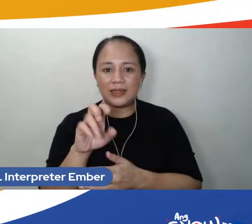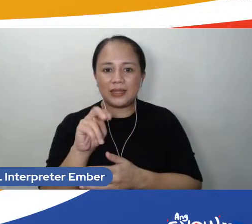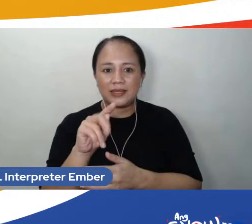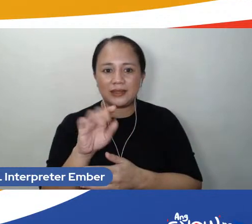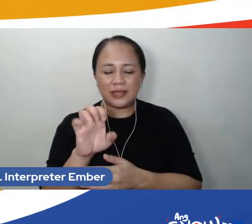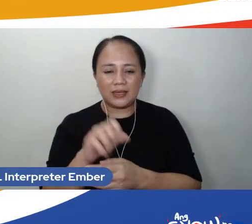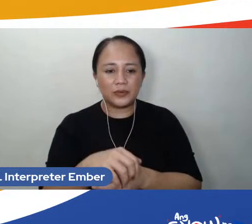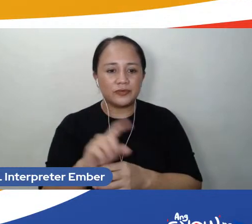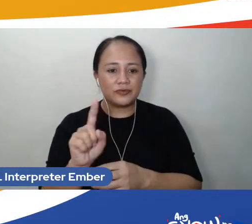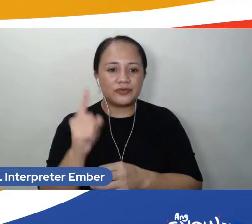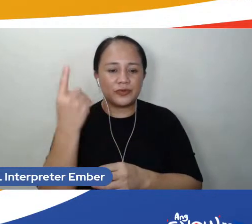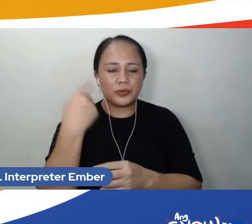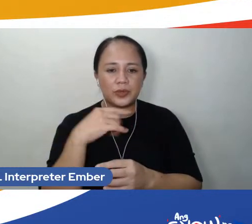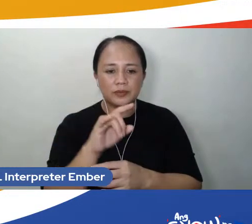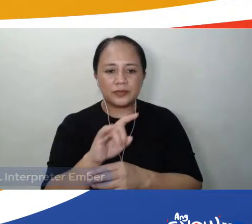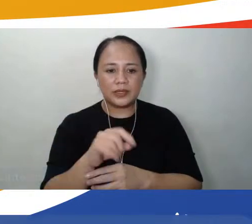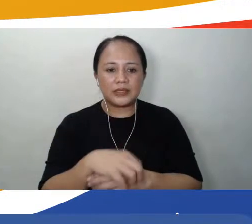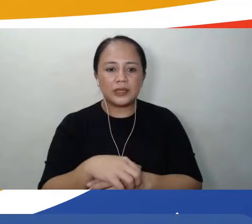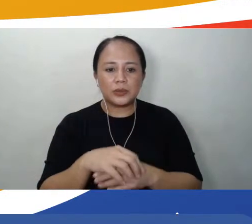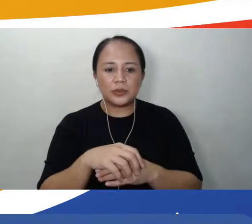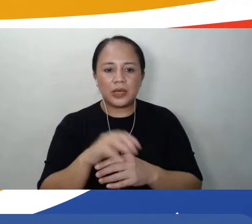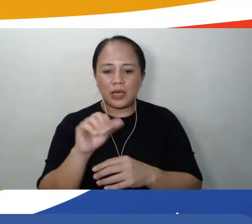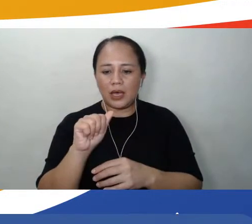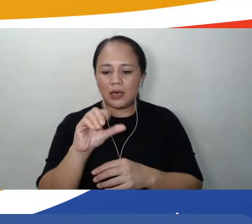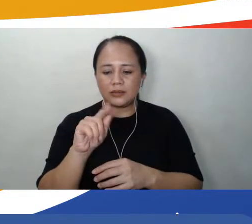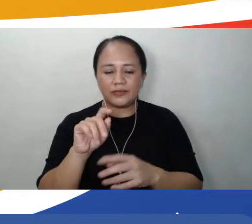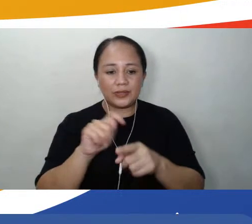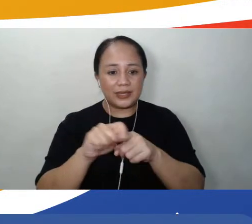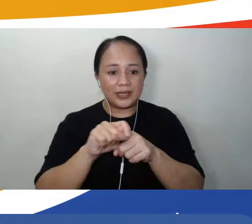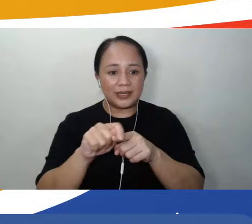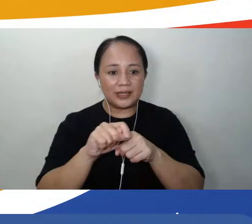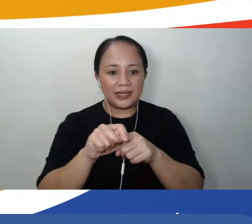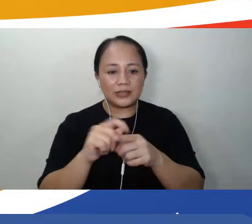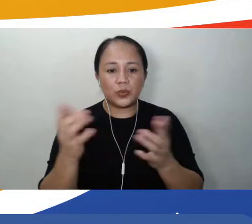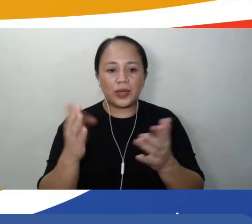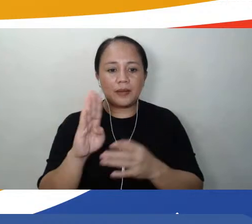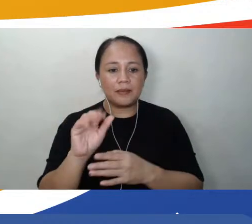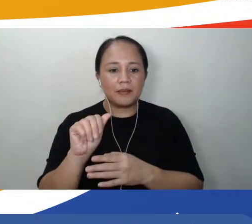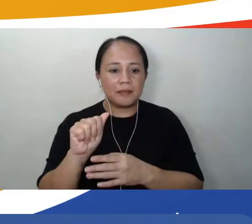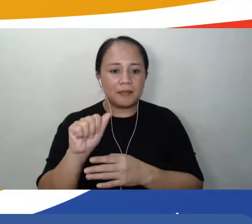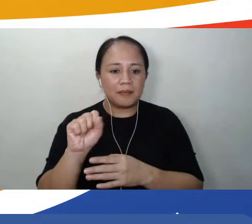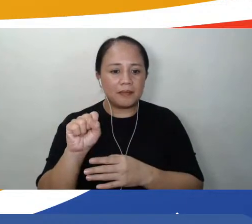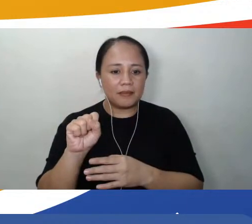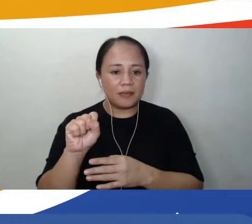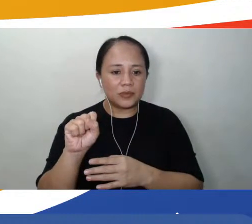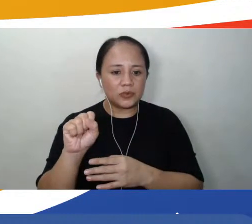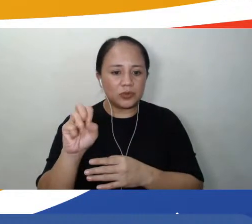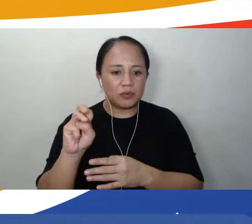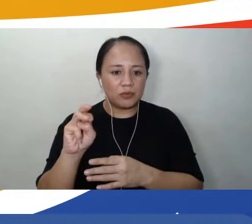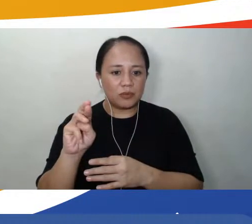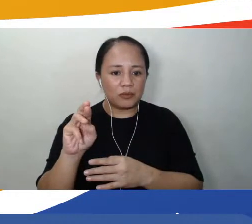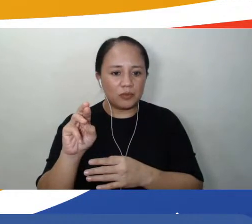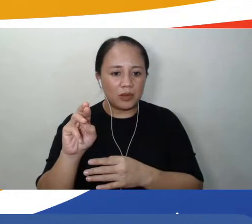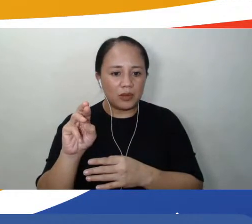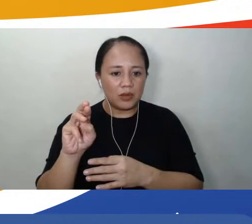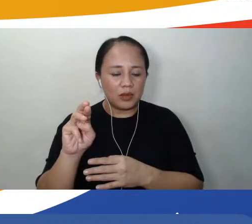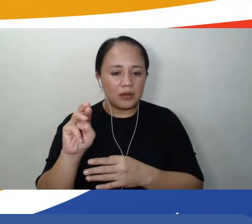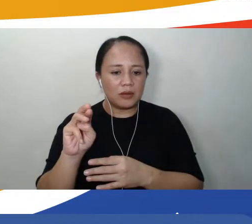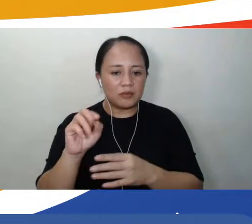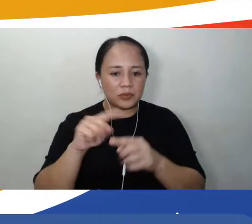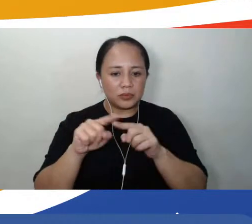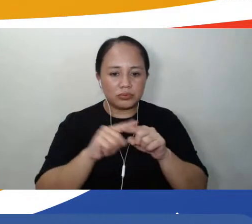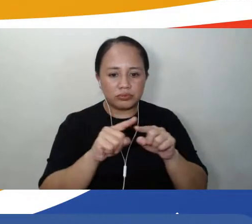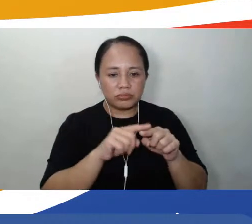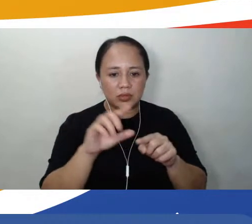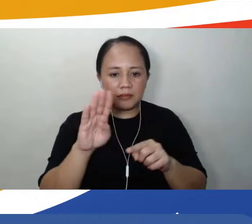po dyan, we want to promote yung Activate trainings po natin in Basilan, Sulu, Tawi-Tawi, and Lanao del Sur. Meron po